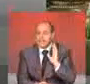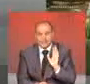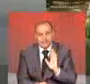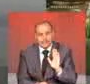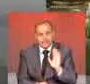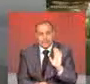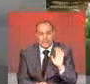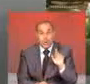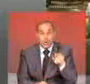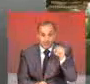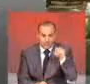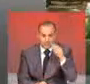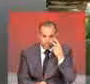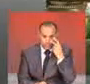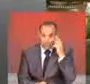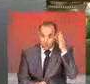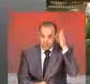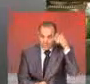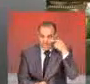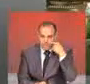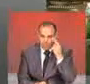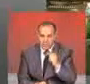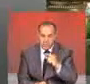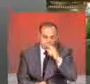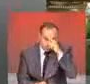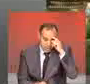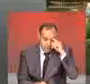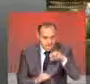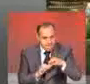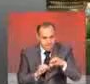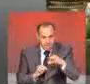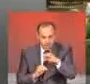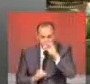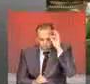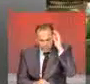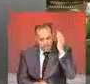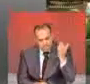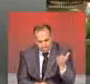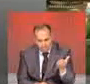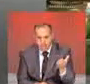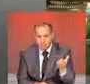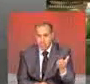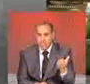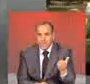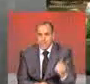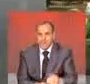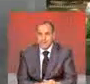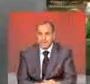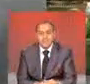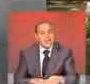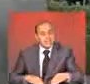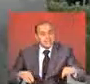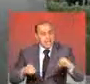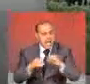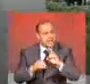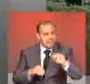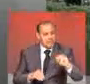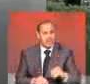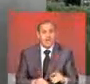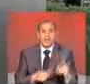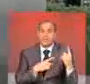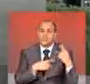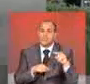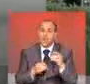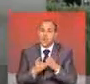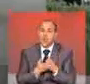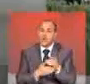يلزم على عين المكان مستقبلا. إن شاء الله احنا عندنا فروع في كامل تراب الجمهورية ستكون عندنا ساحة مماثلة. الدفاع عن